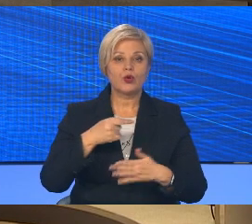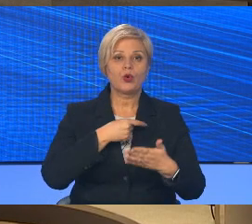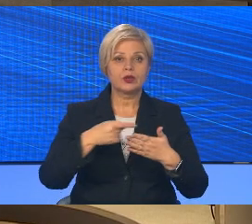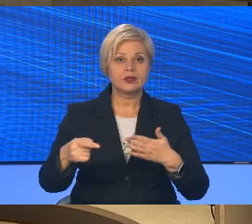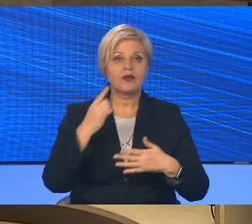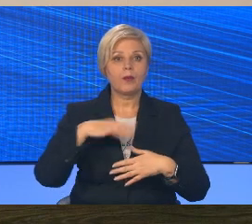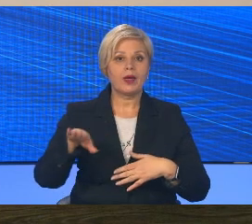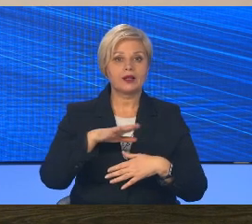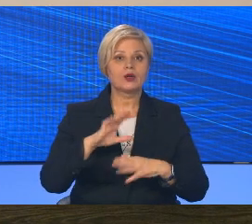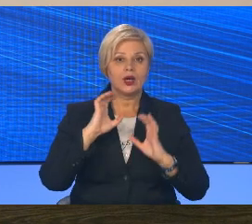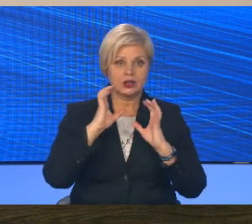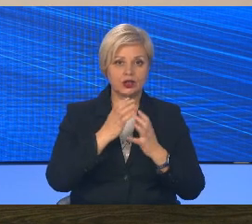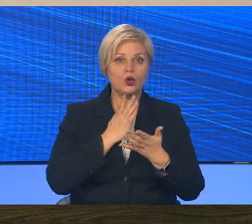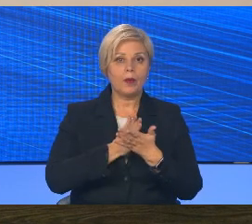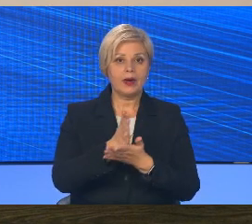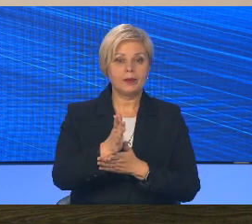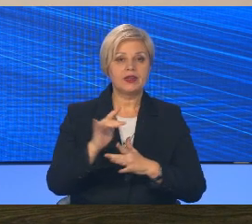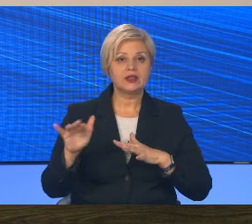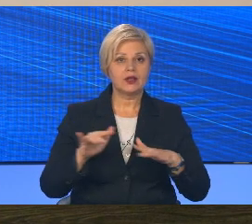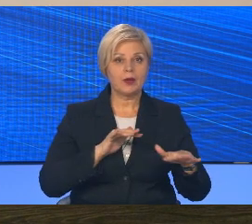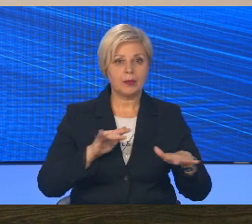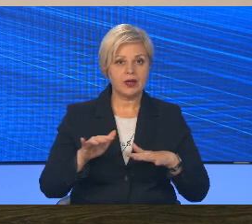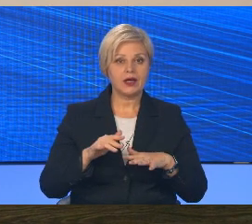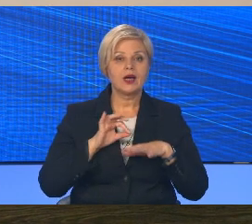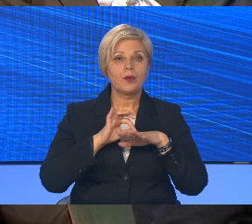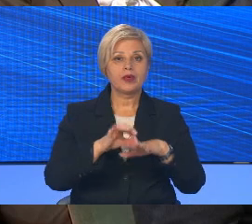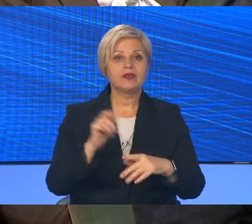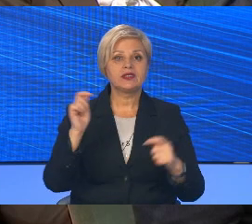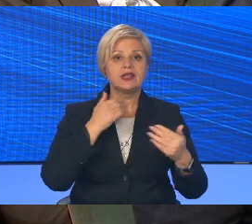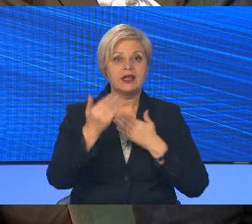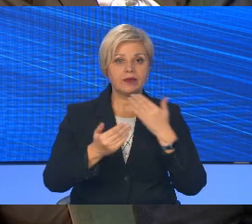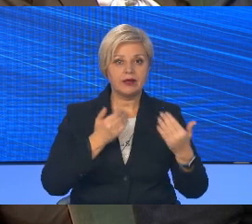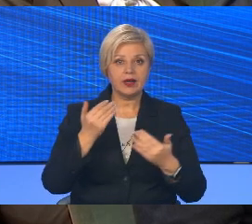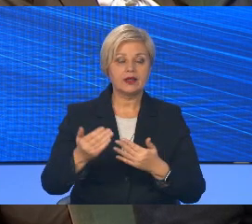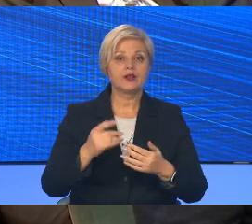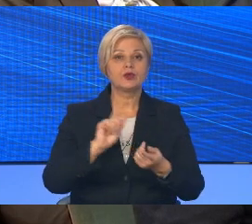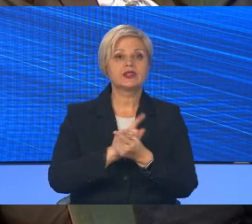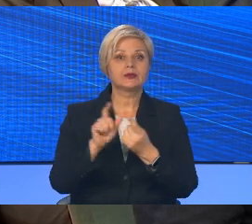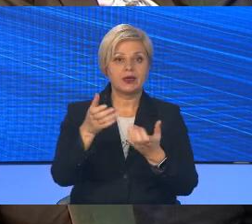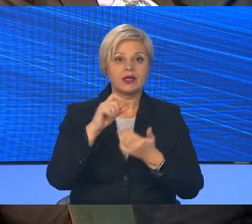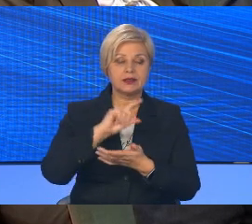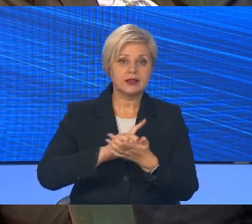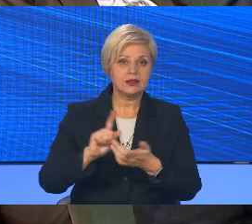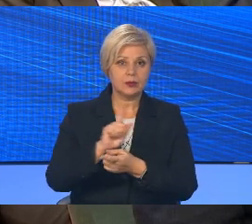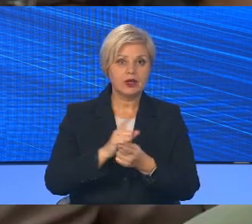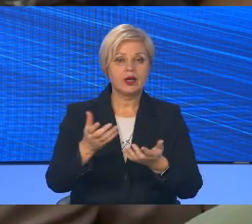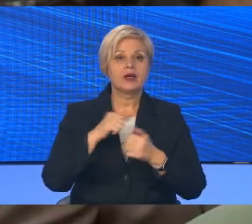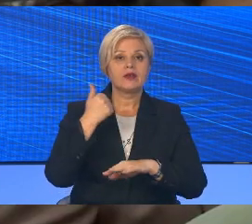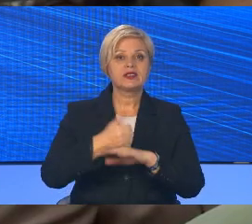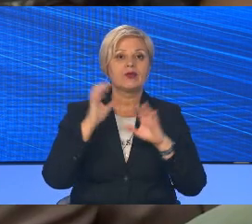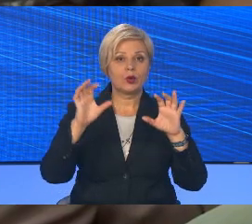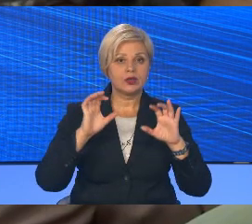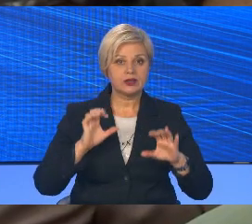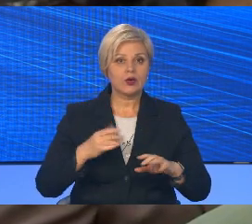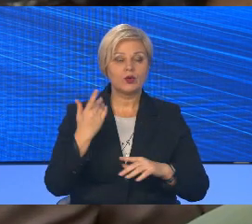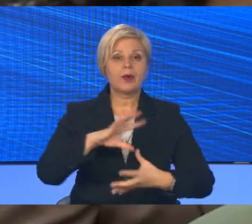адзначыўся ў Беларусі сур'ёзным палітычным мерапрыемствам, праведзены рэферэндум з прыняццем змяненняў і дапаўненняў у асноўны закон. Па